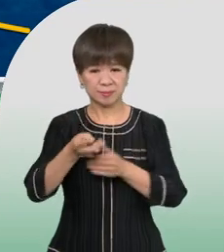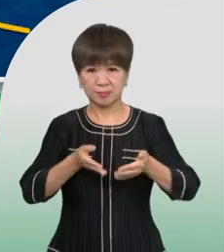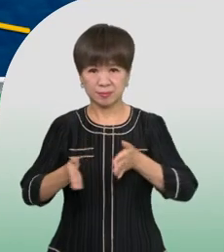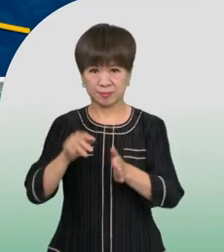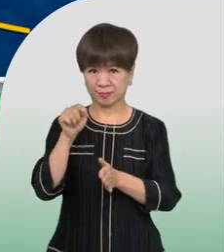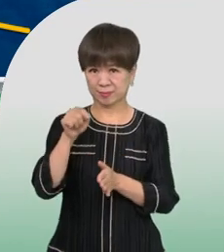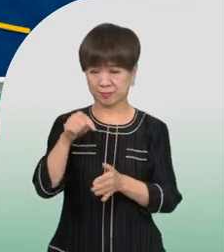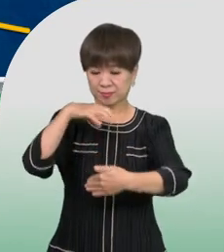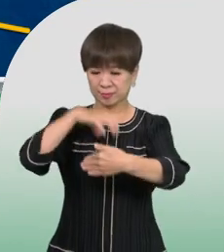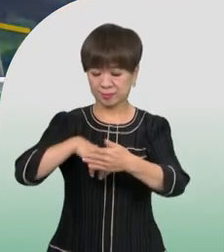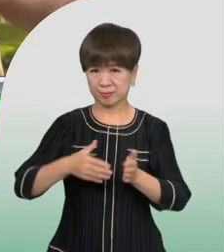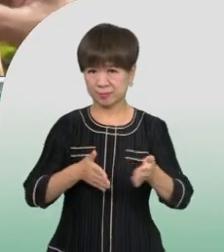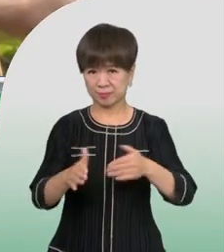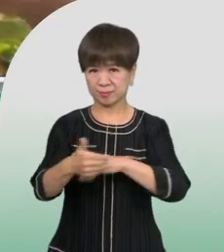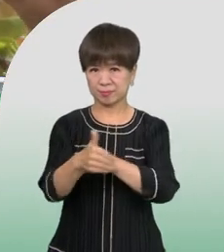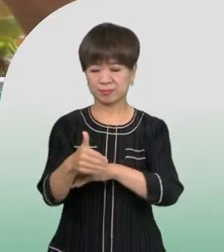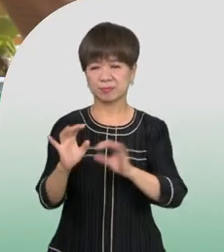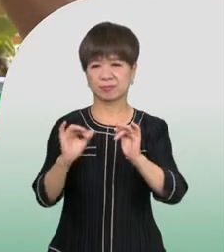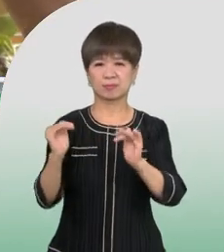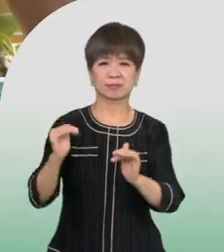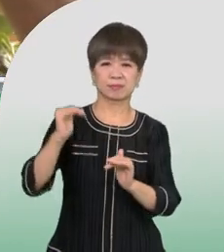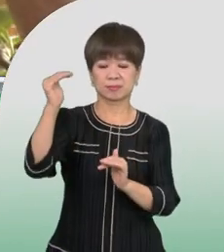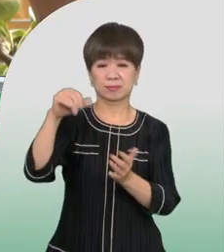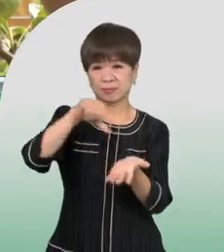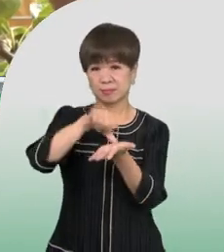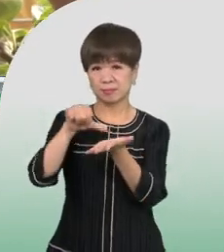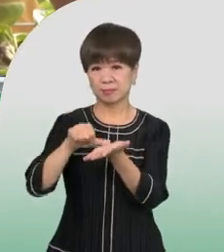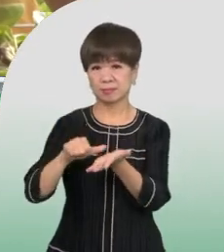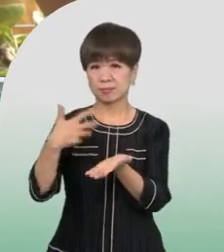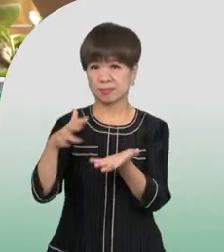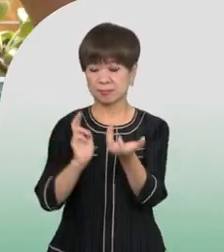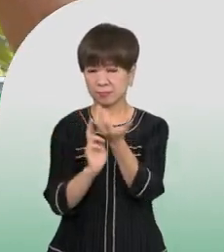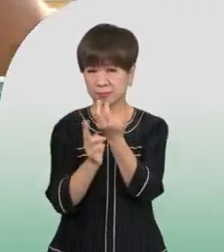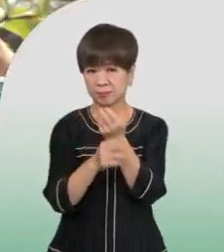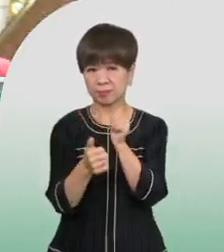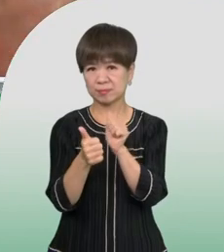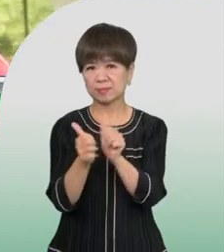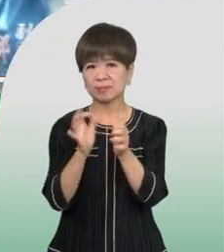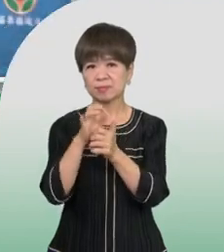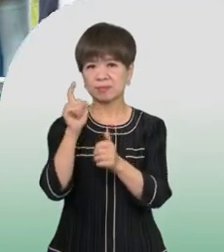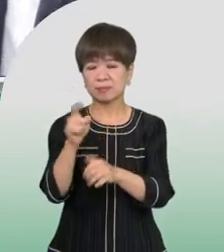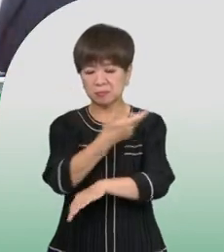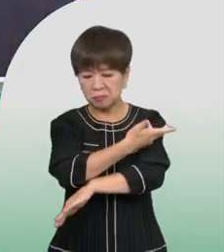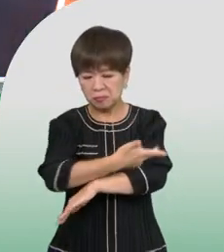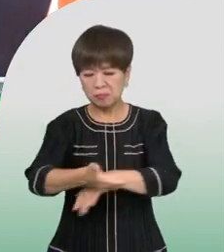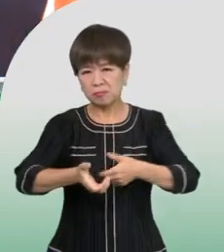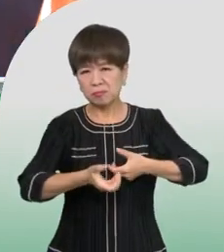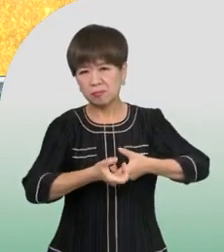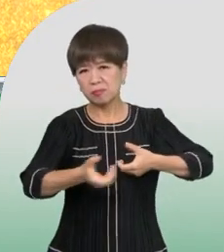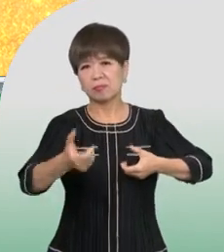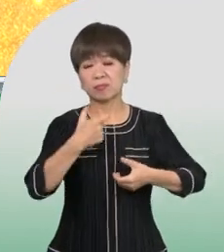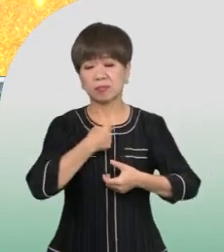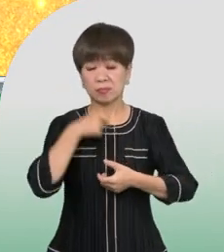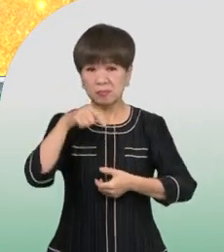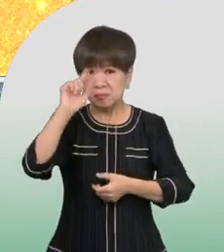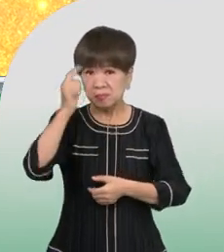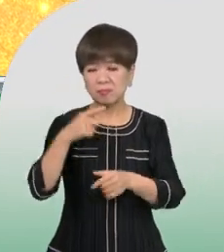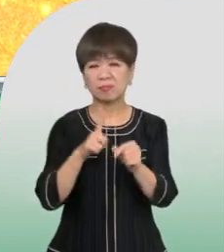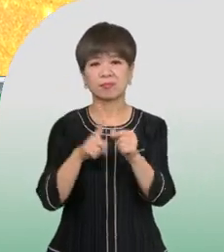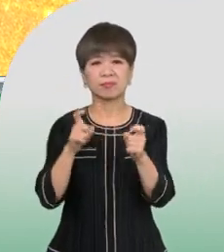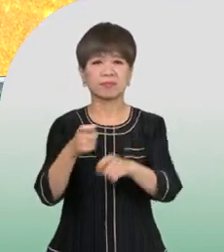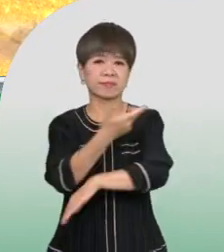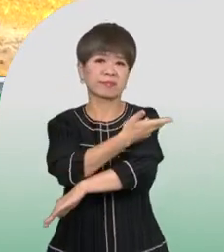苗栗县三万乡的内湾村，因正卡国公总理的儿子公开泥土，韩国虽然是对总共海落